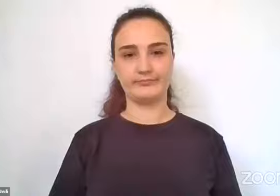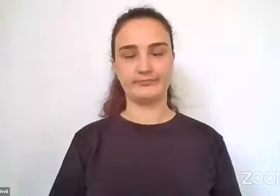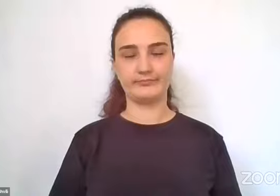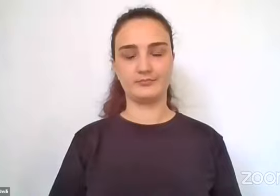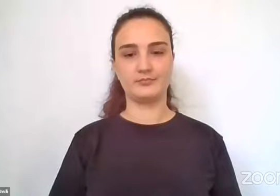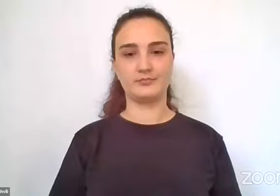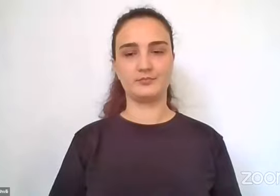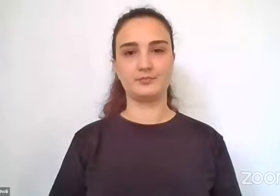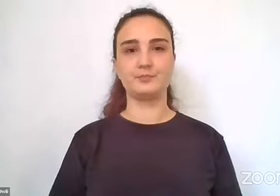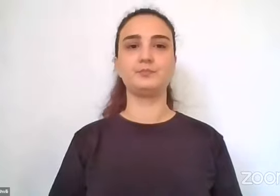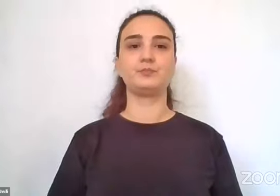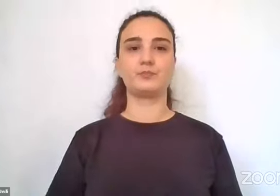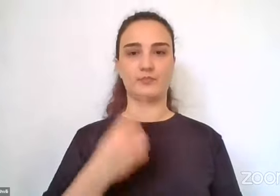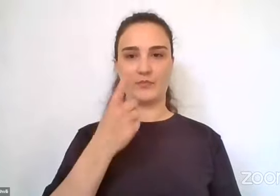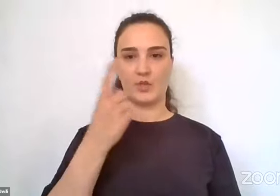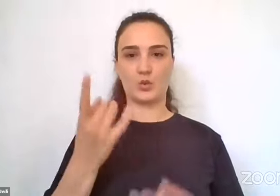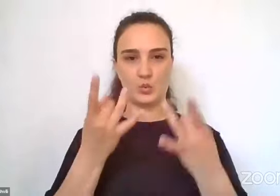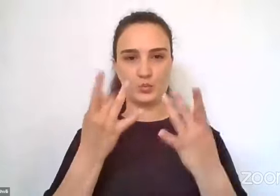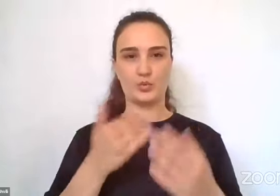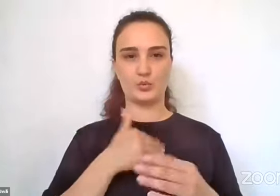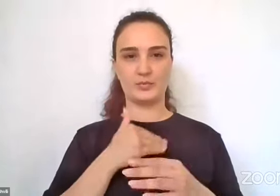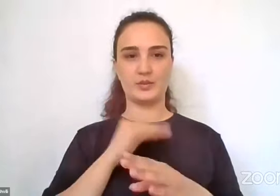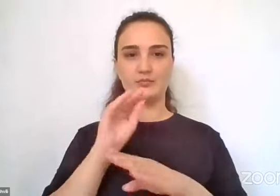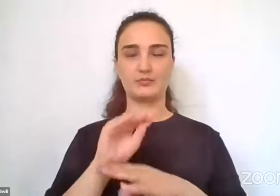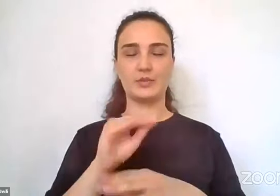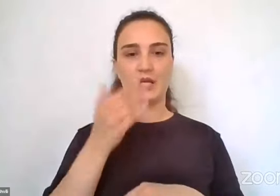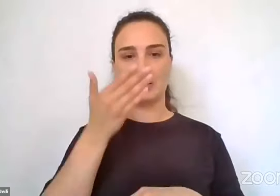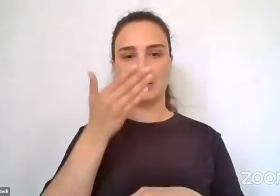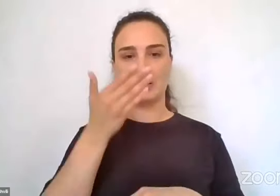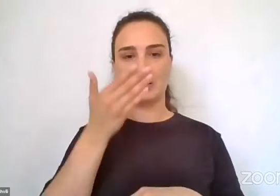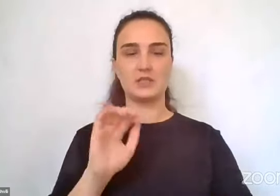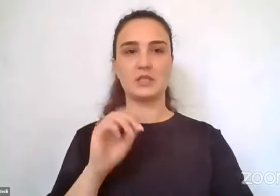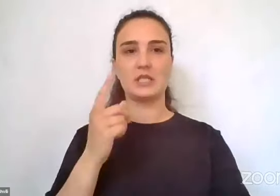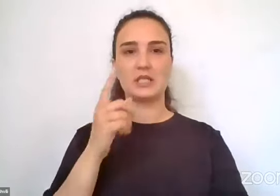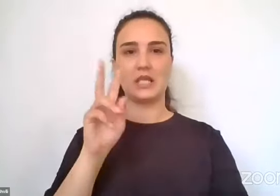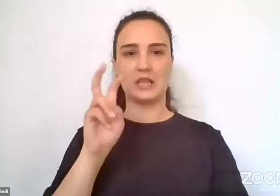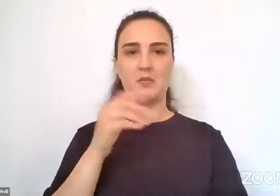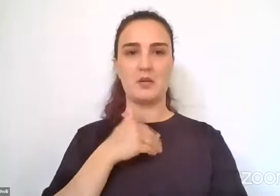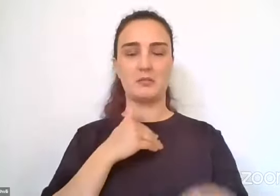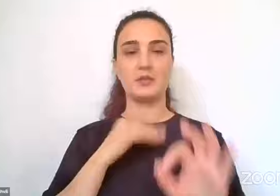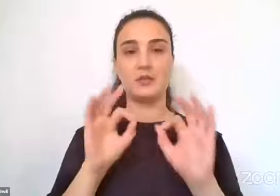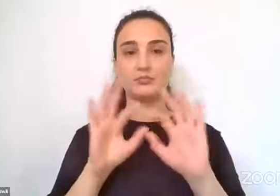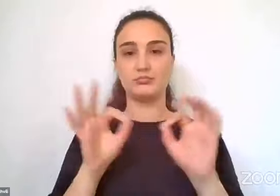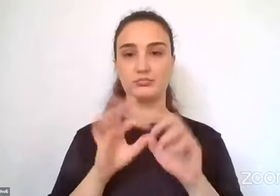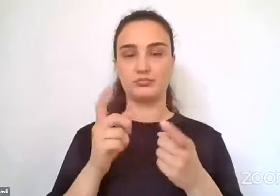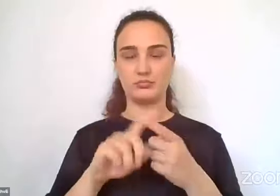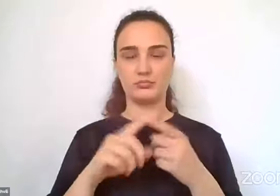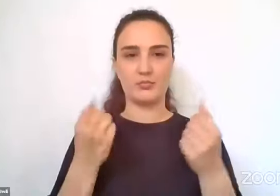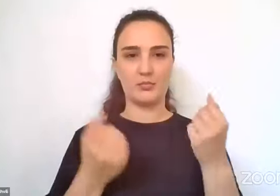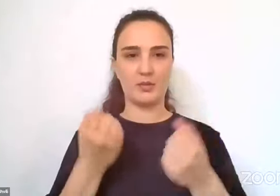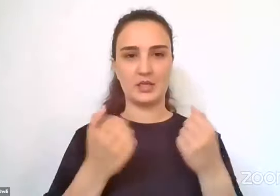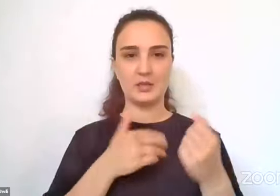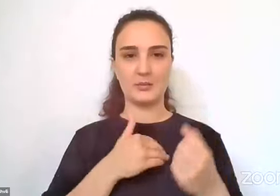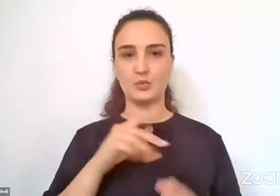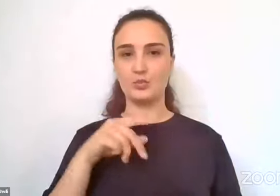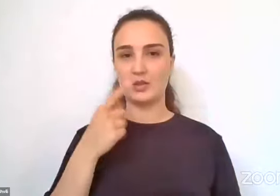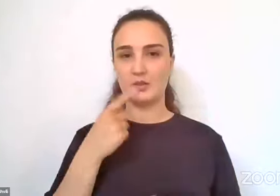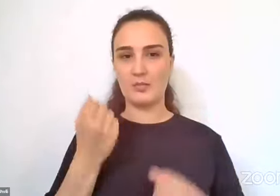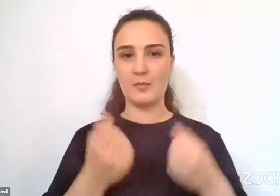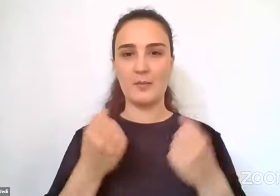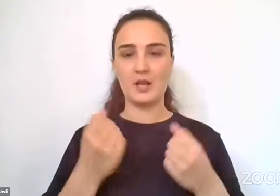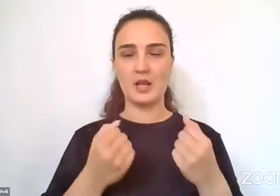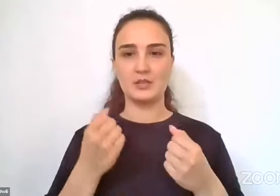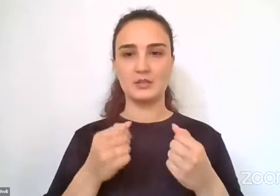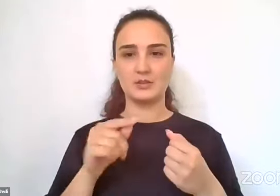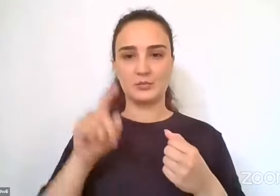აქვე ერთი უბრალოდ არ მინდა გამორჩეს, ერთ თემას მინდა შევეხო, მანქანის ხსენება მინდოდა წეღა და მანქანიდან